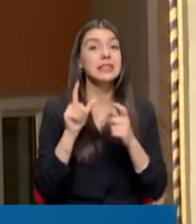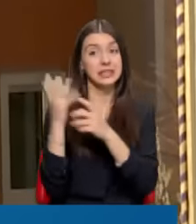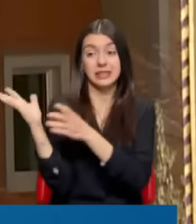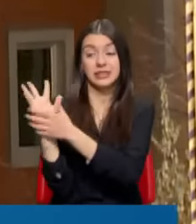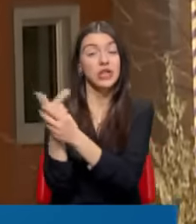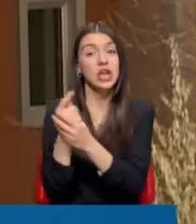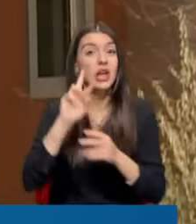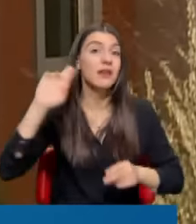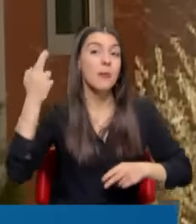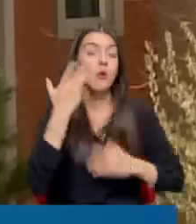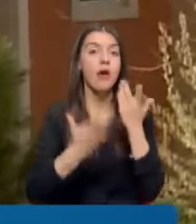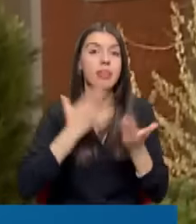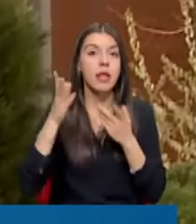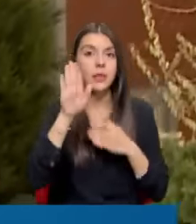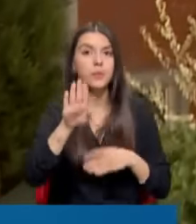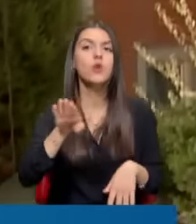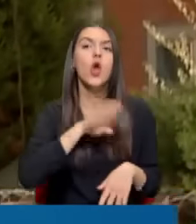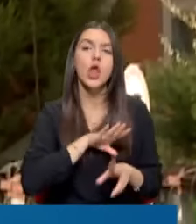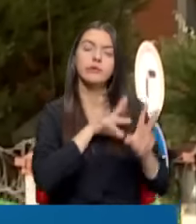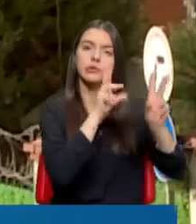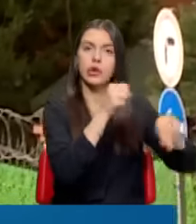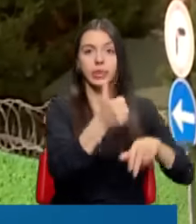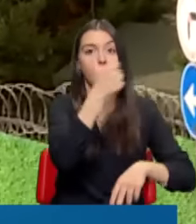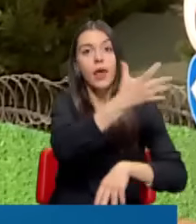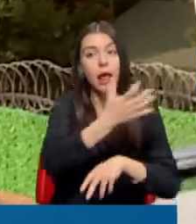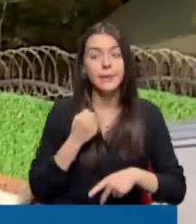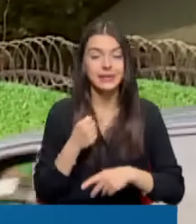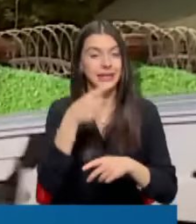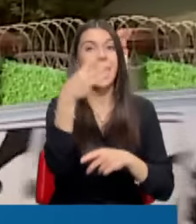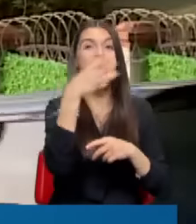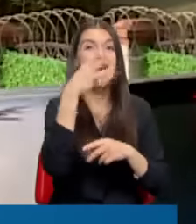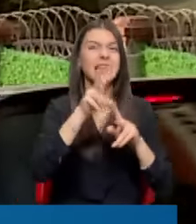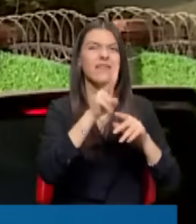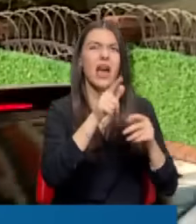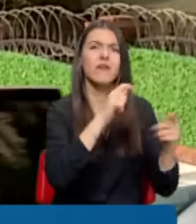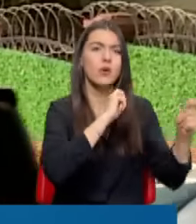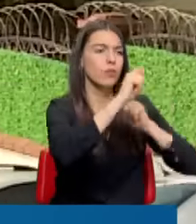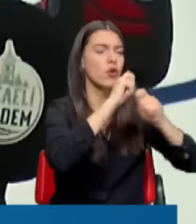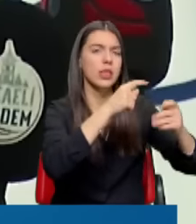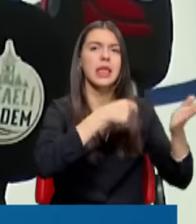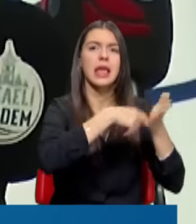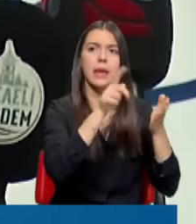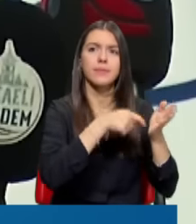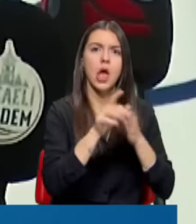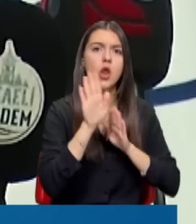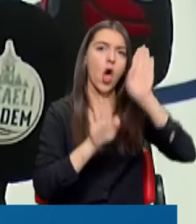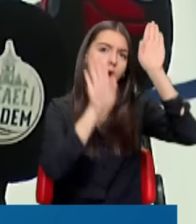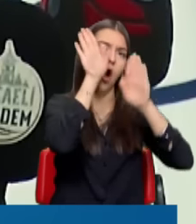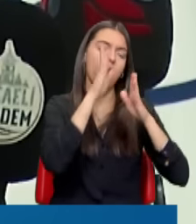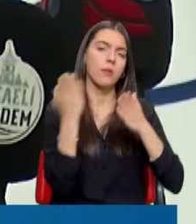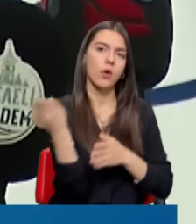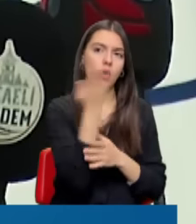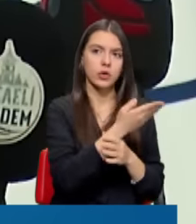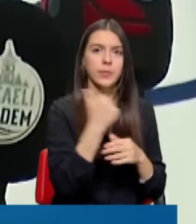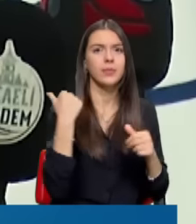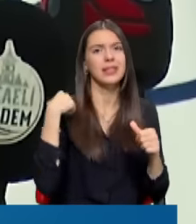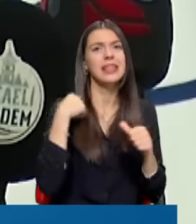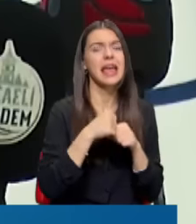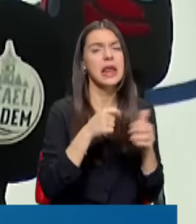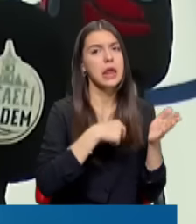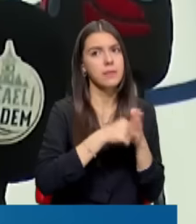hatırlattı. Öğrenci yurdunun geri alınması ve Ensar'la olan protokollerin iptalini oylamaya sundu. Tekrar iptali ancak ve